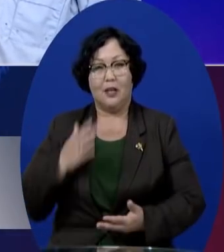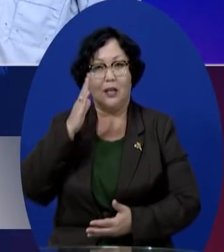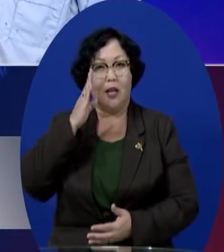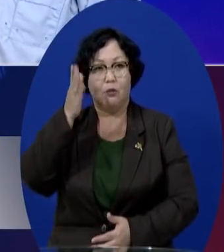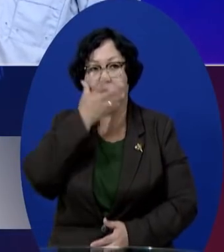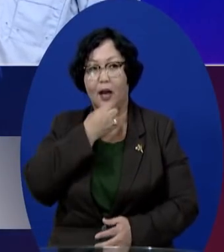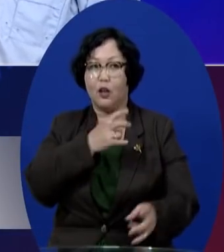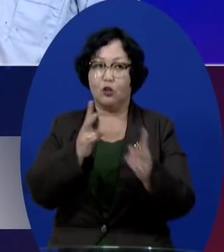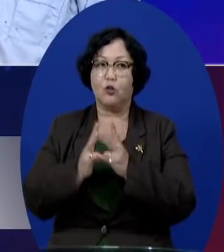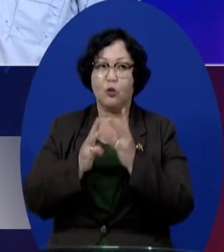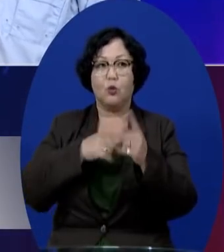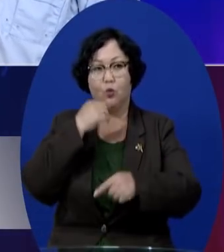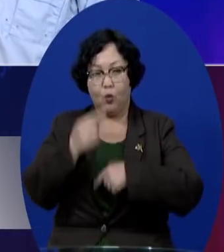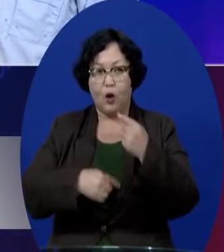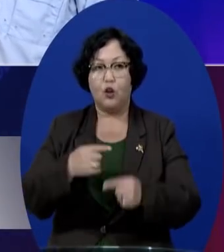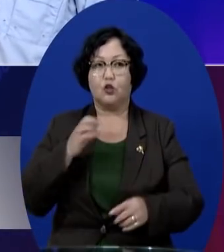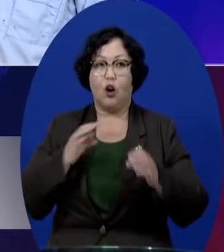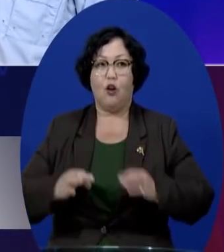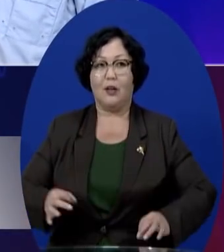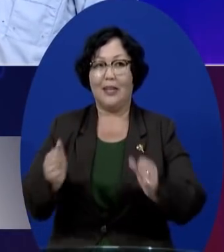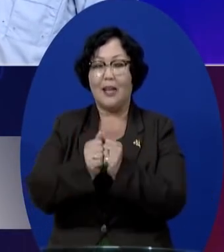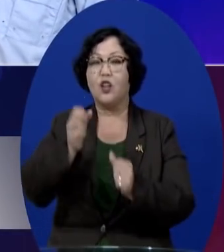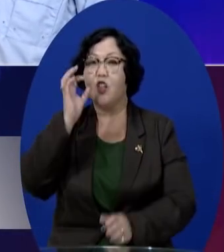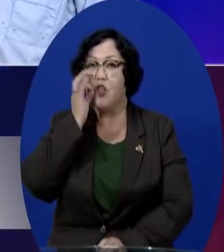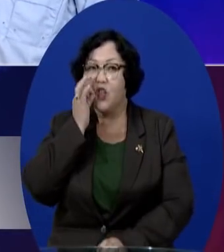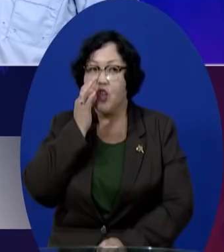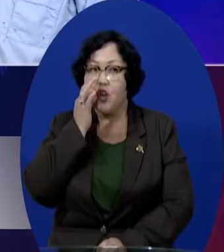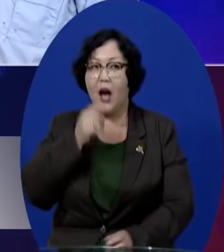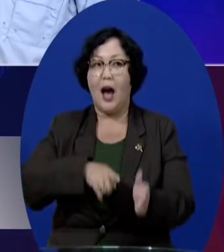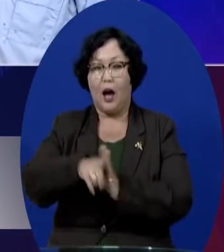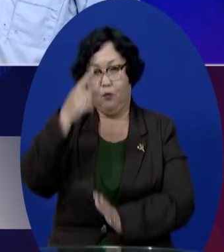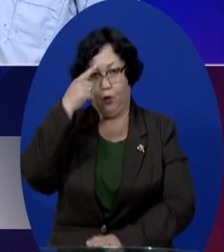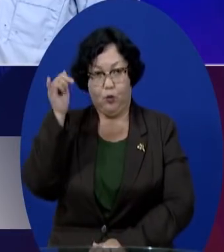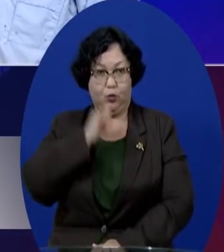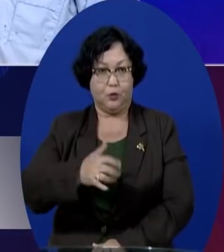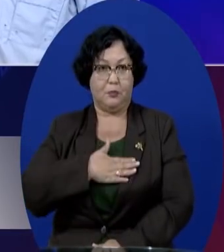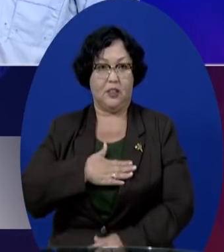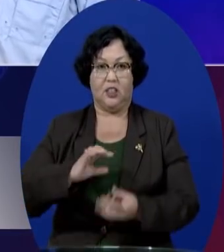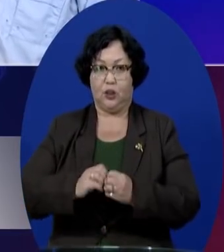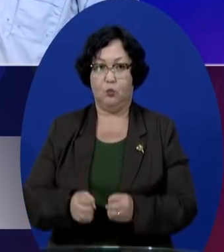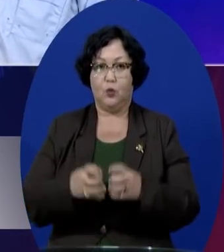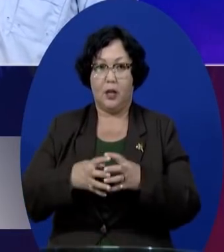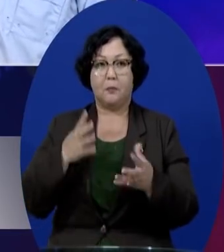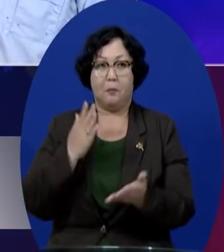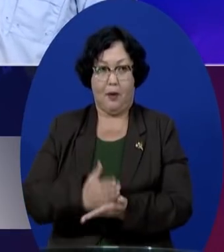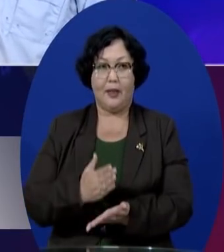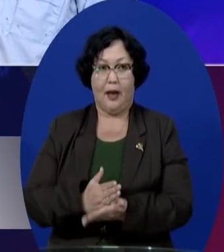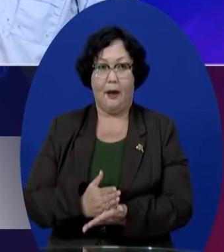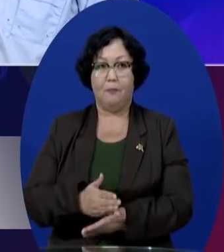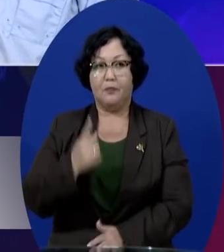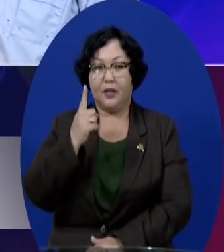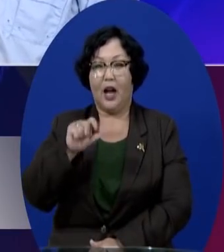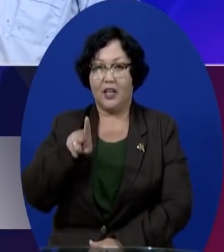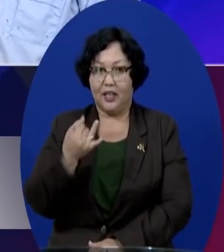өгүүлсэн нөхөрлөлийн тухай өгүүлсэн цоохор найз гэдэг хүүхэлдэй кино анх удаага Монголд бий болж байна. Ингээд нэг анги